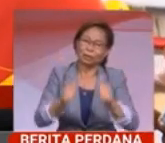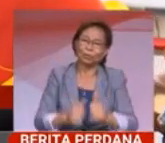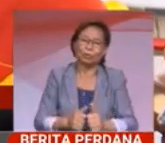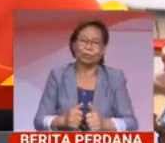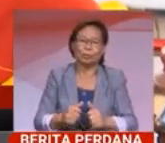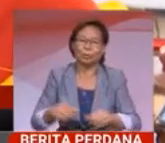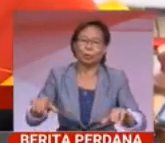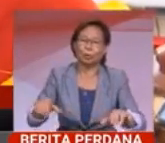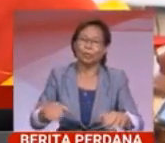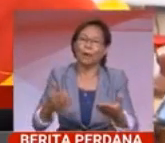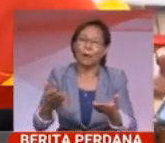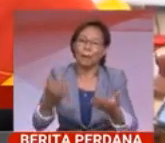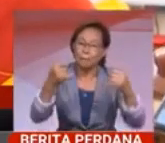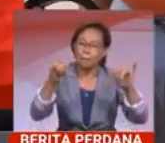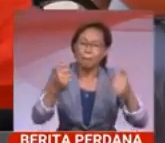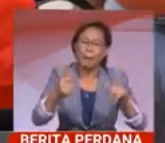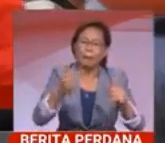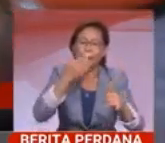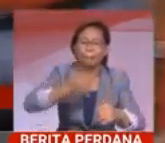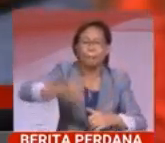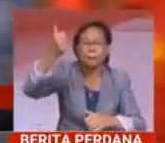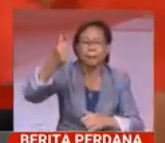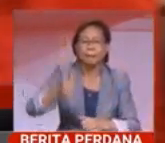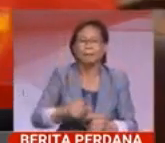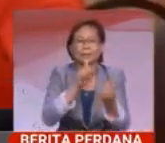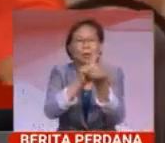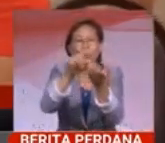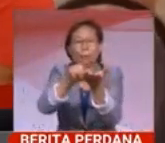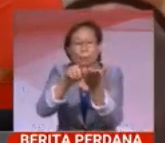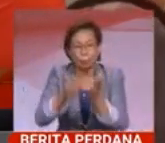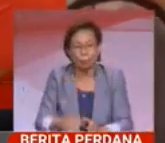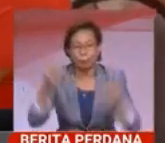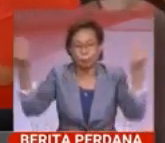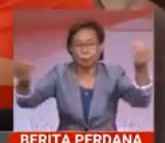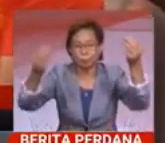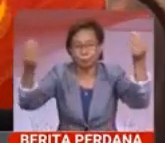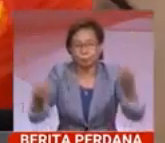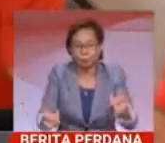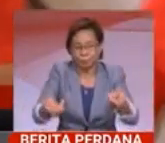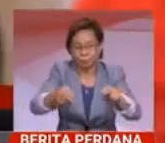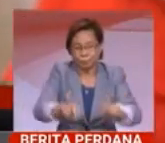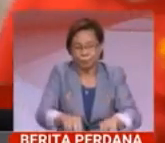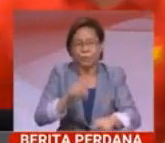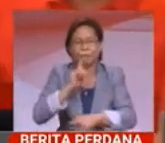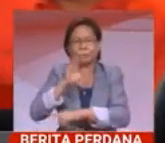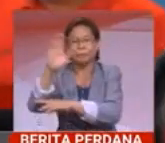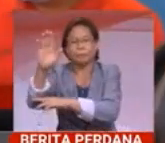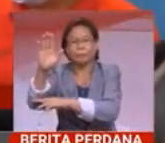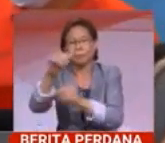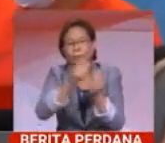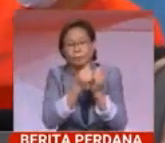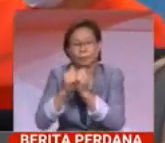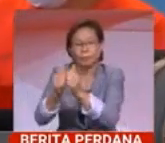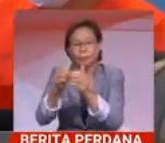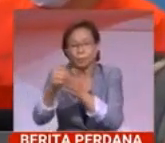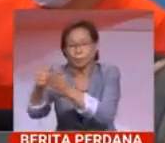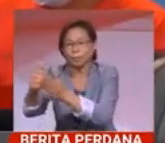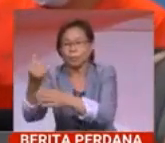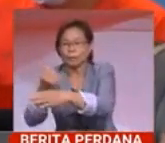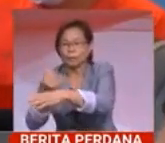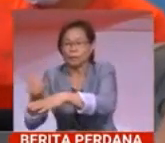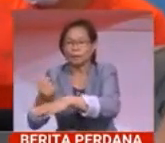membeli the baiklah kepada semua pendukung selanjutnya beliau ditemui media selepas majlis menandatangani perjanjian bersama peneraju